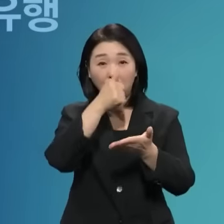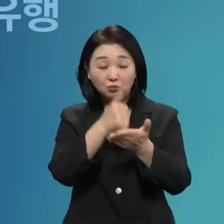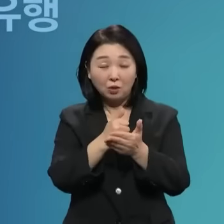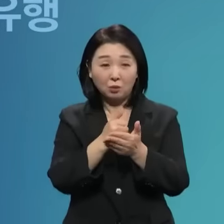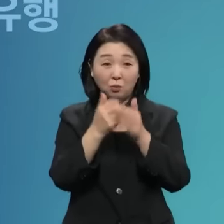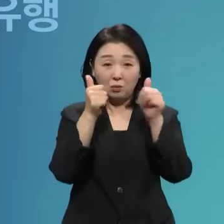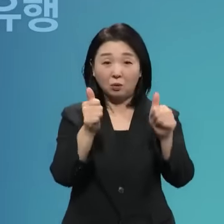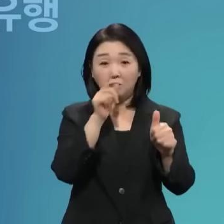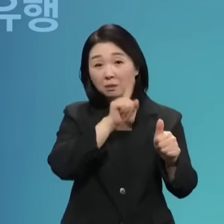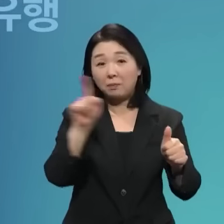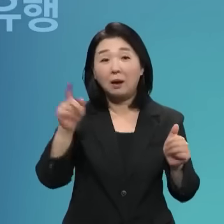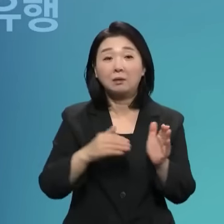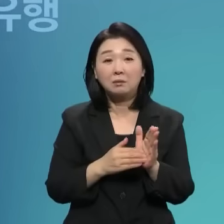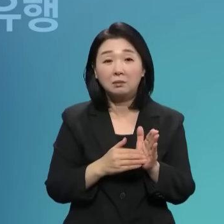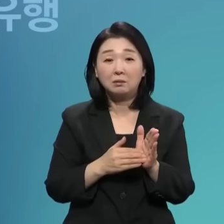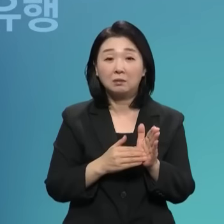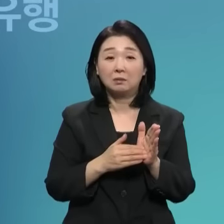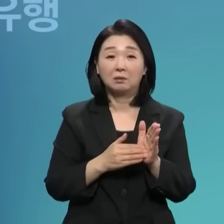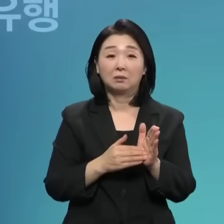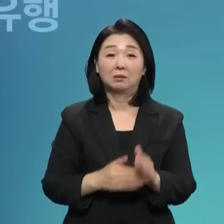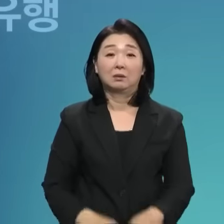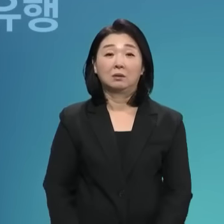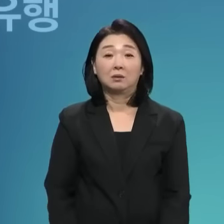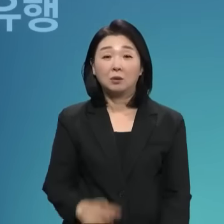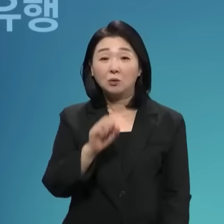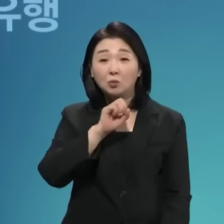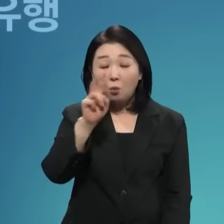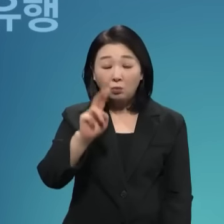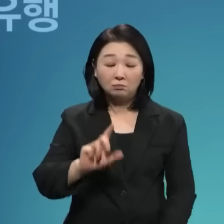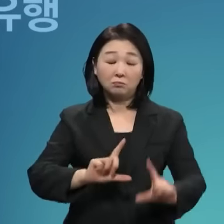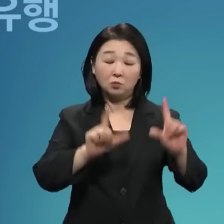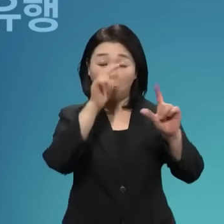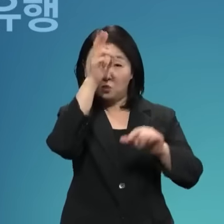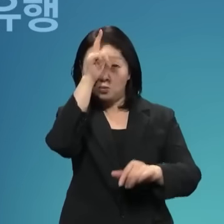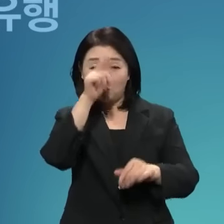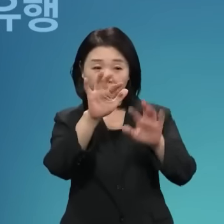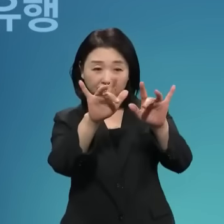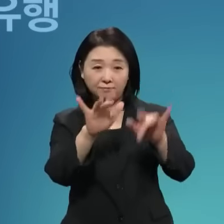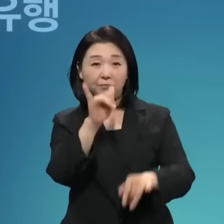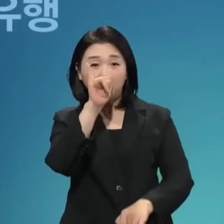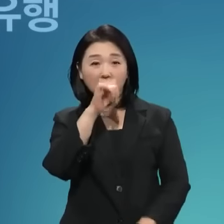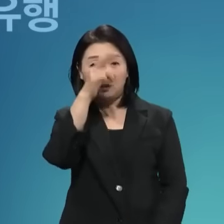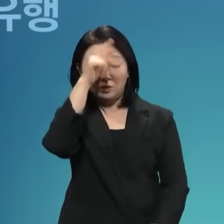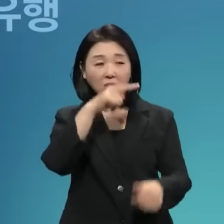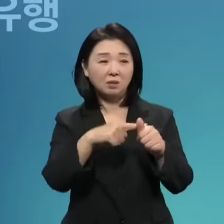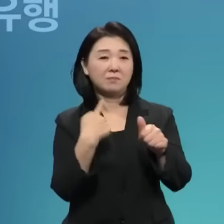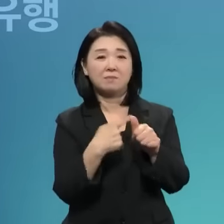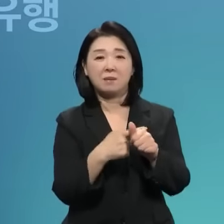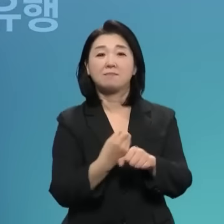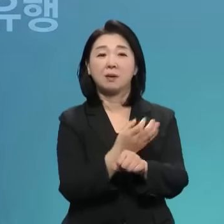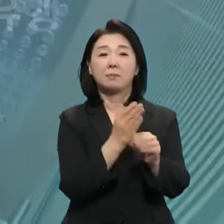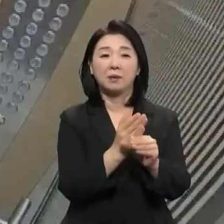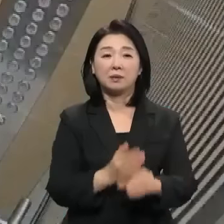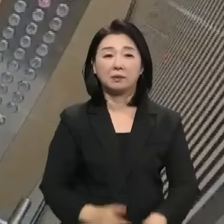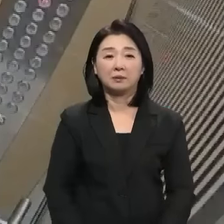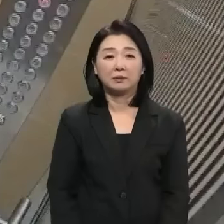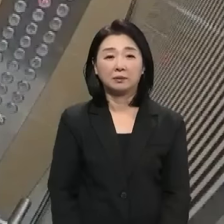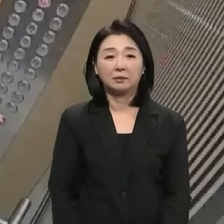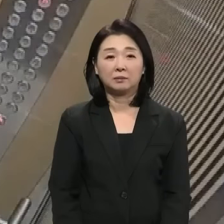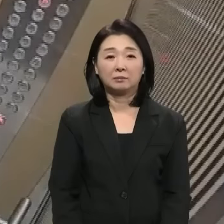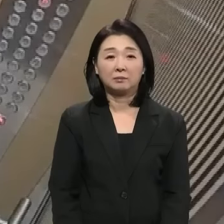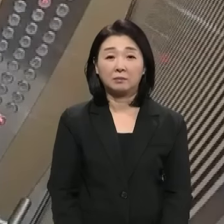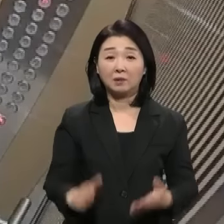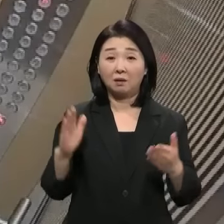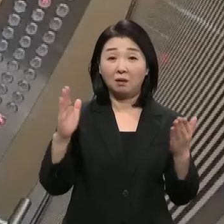있었습니다. 누리꾼들이 용인동부경찰서 온라인 게시판을 찾아 경찰에 대한 비판과 우려를 전하고 있습니다.